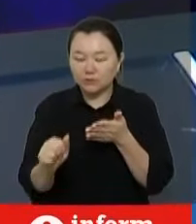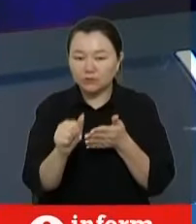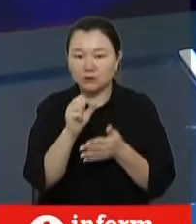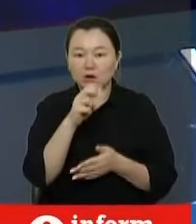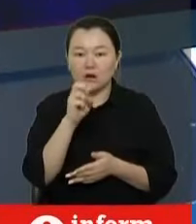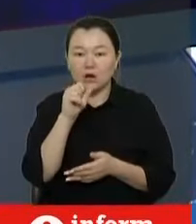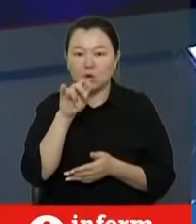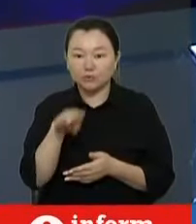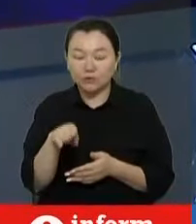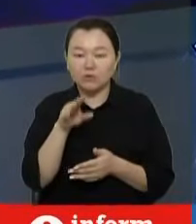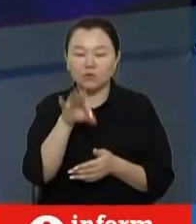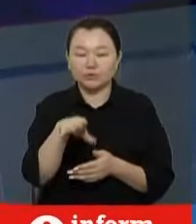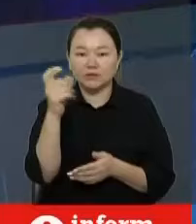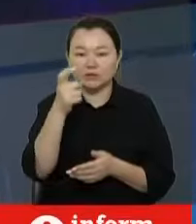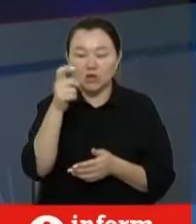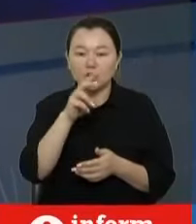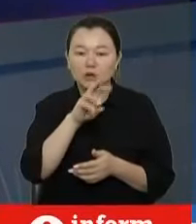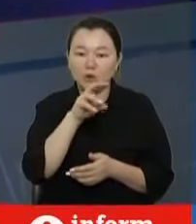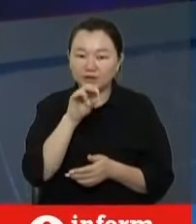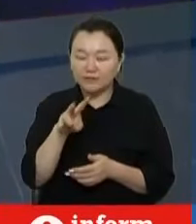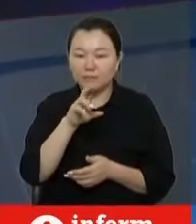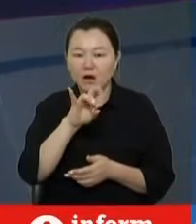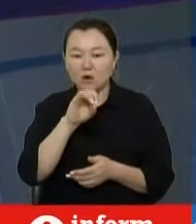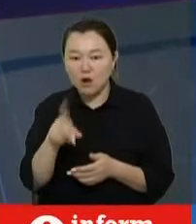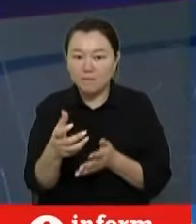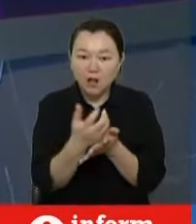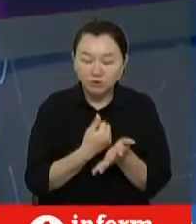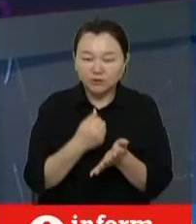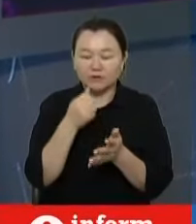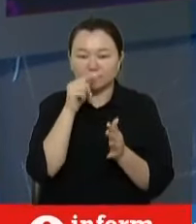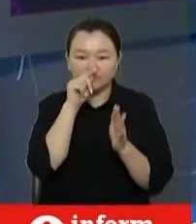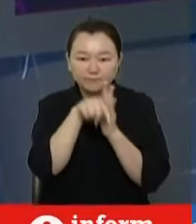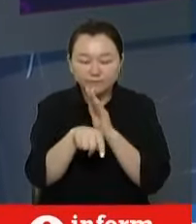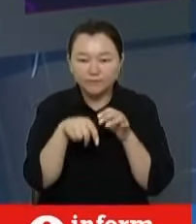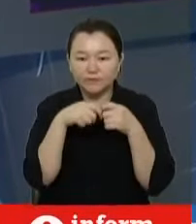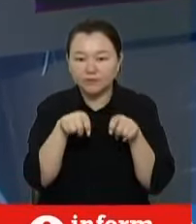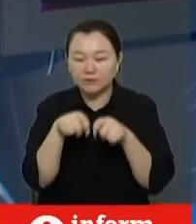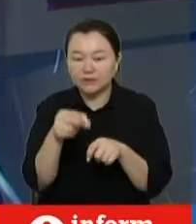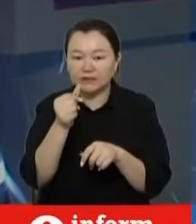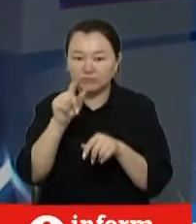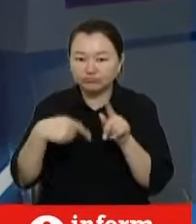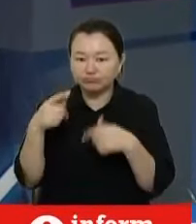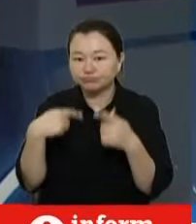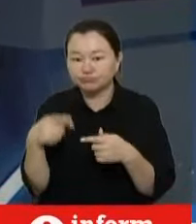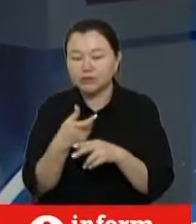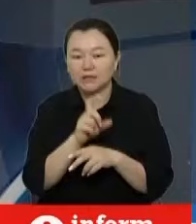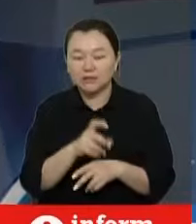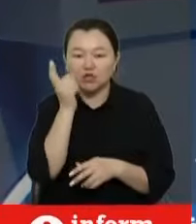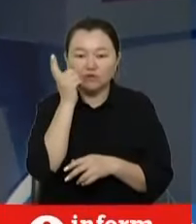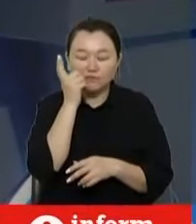а получив от владельца логин и пароль, вымогают деньги за восстановление доступа. Телефонные и онлайн-аферы – это